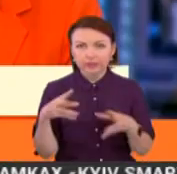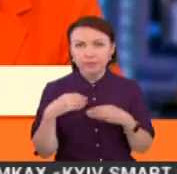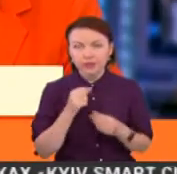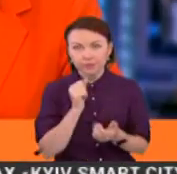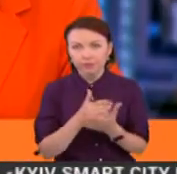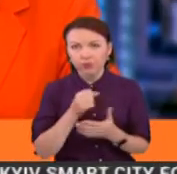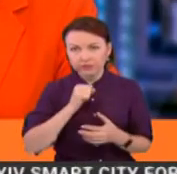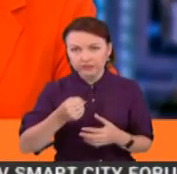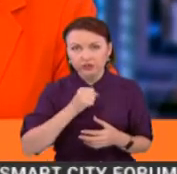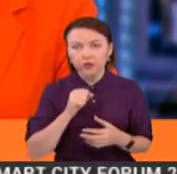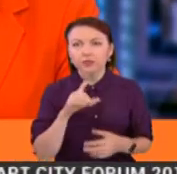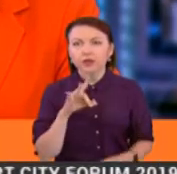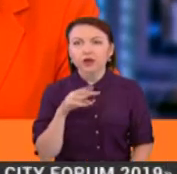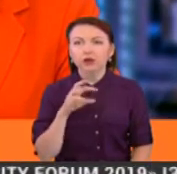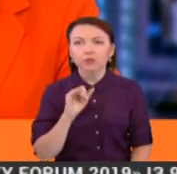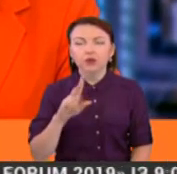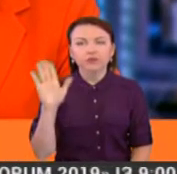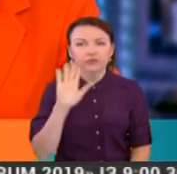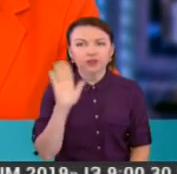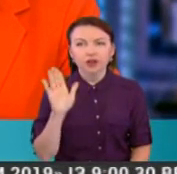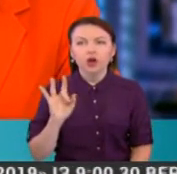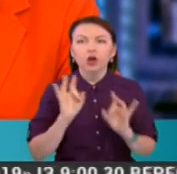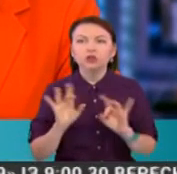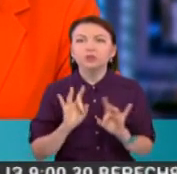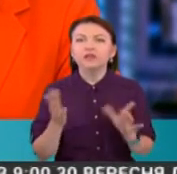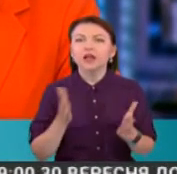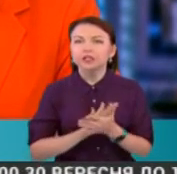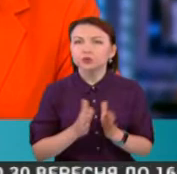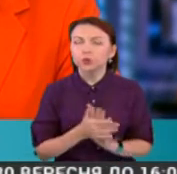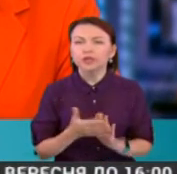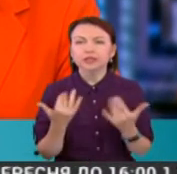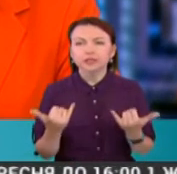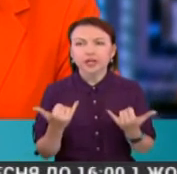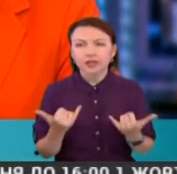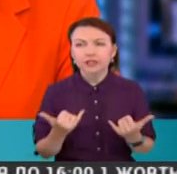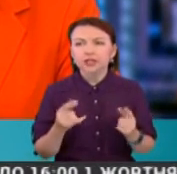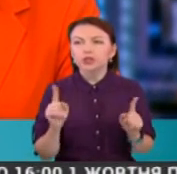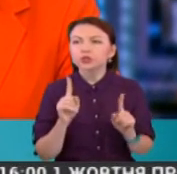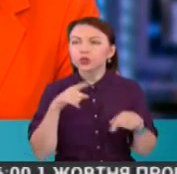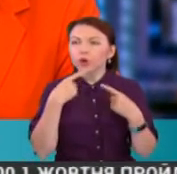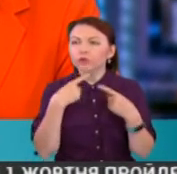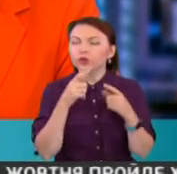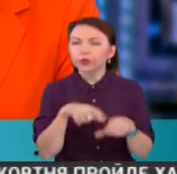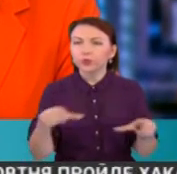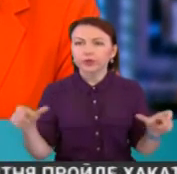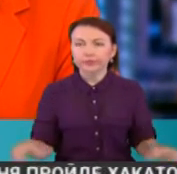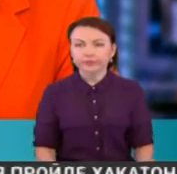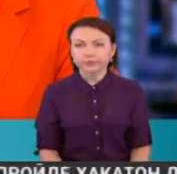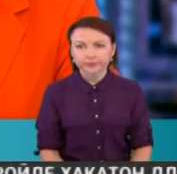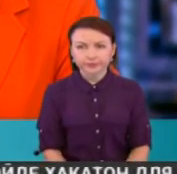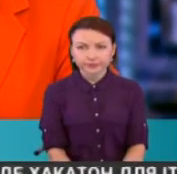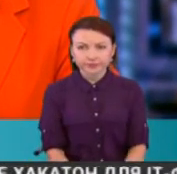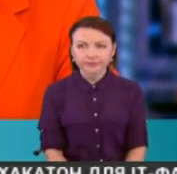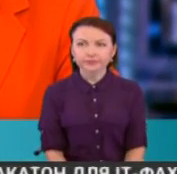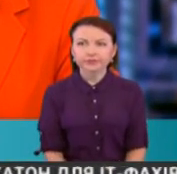прямому зв'язку. Армане, я вітаю тебе. Розповідай, яка ситуація зараз і що говорять люди.